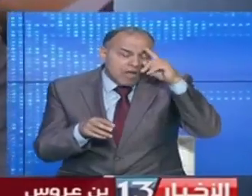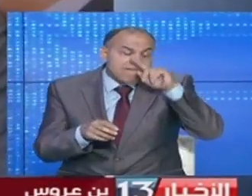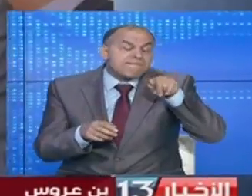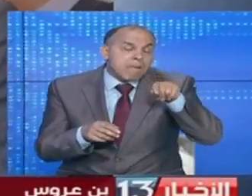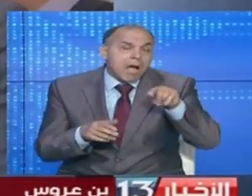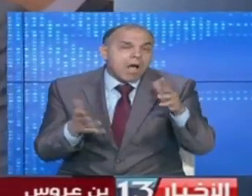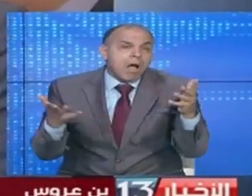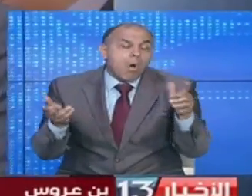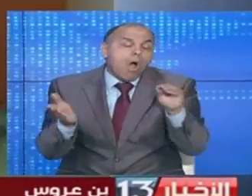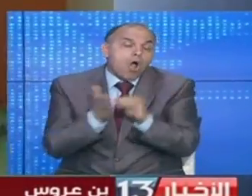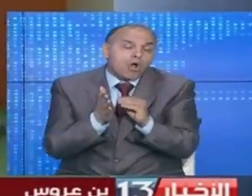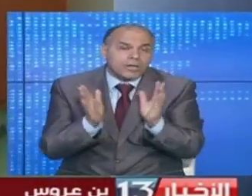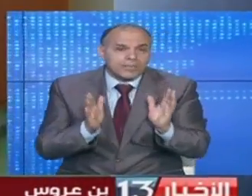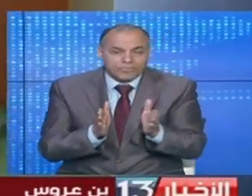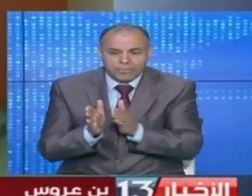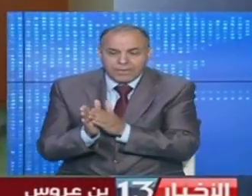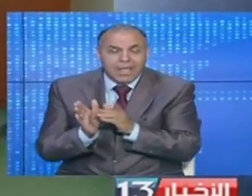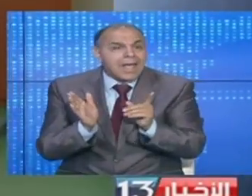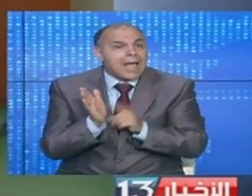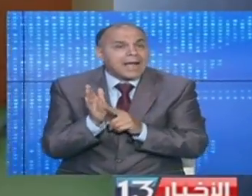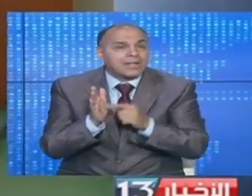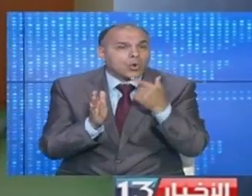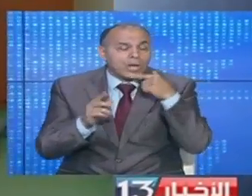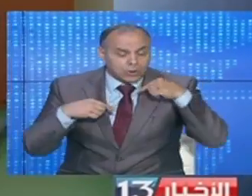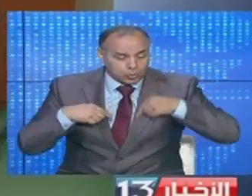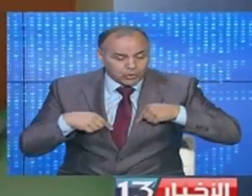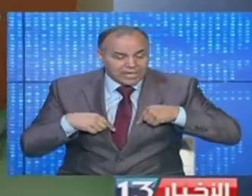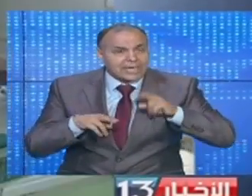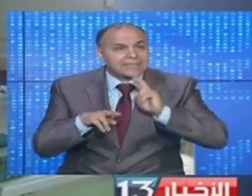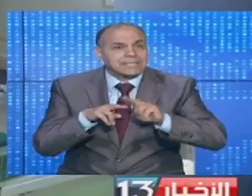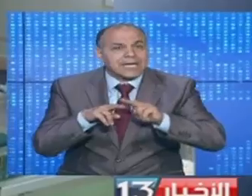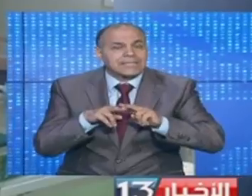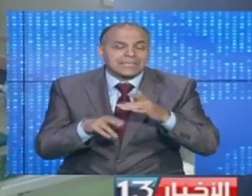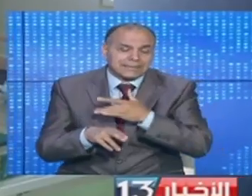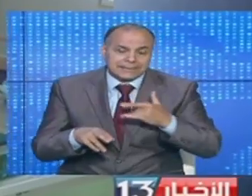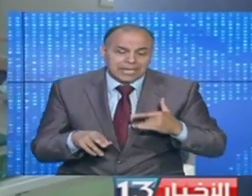ثم موجه اخرى. المكي أكد أيضا عمل الوزارة على خط إصلاح منظومة